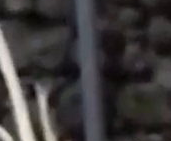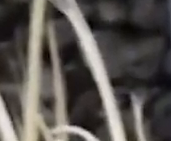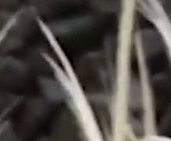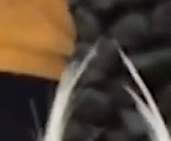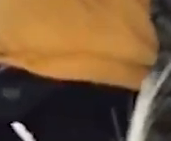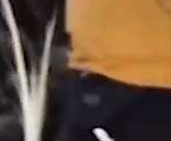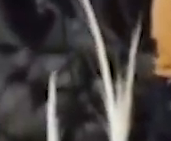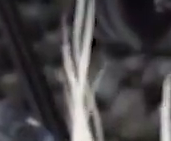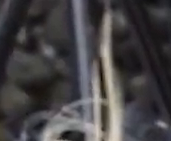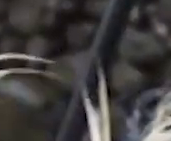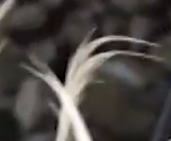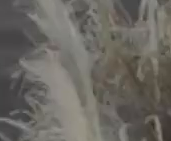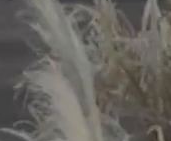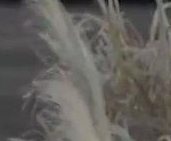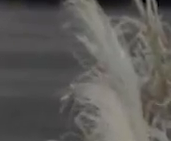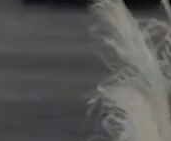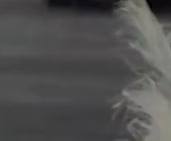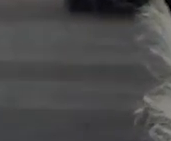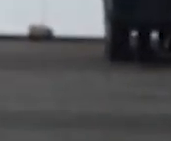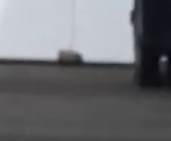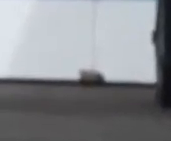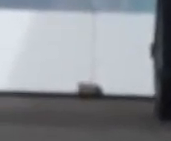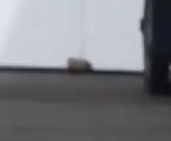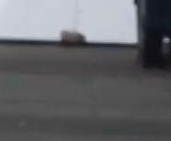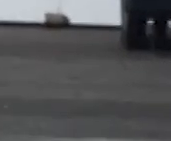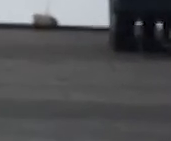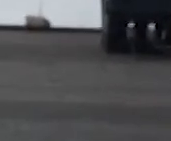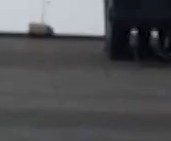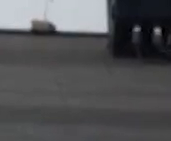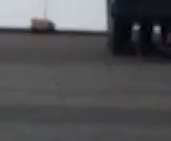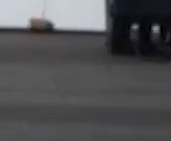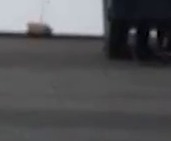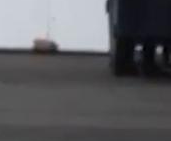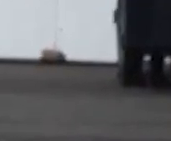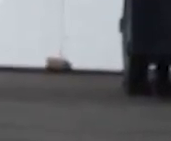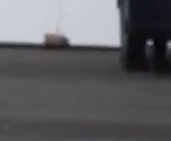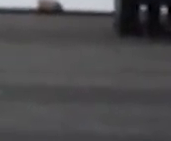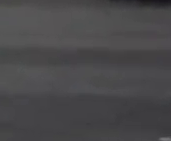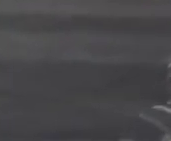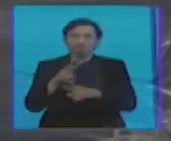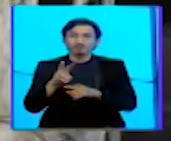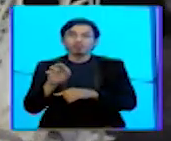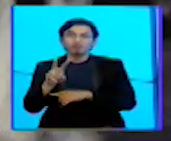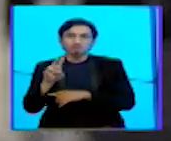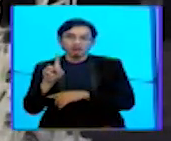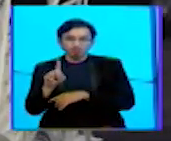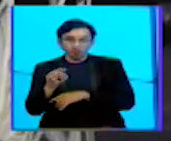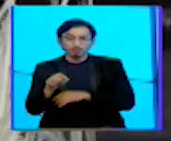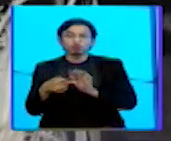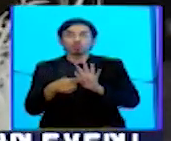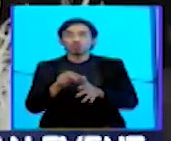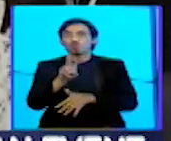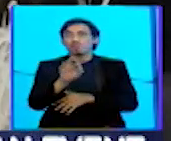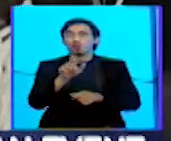dibangkitkan. Melalui gelaran Modest Fashion Founder Fund 2021, menampilkan 20 karya terbaik para desainer muda tanah